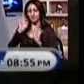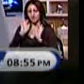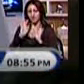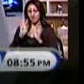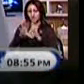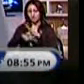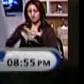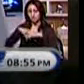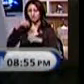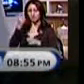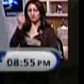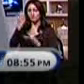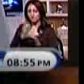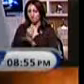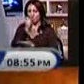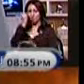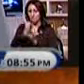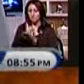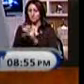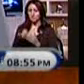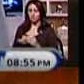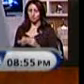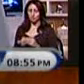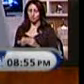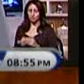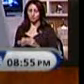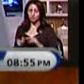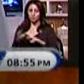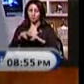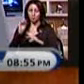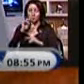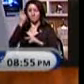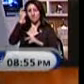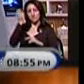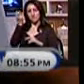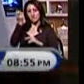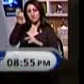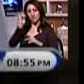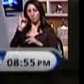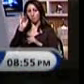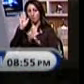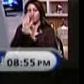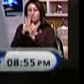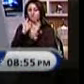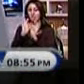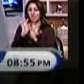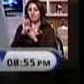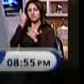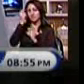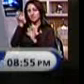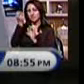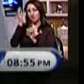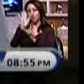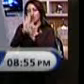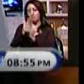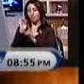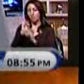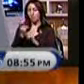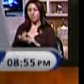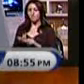السينمائي والإنتاج وكل شيء. ده نموذج مثلا. فاللي أنا شايفه مذبحة الحقيقة،